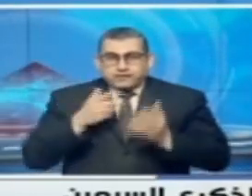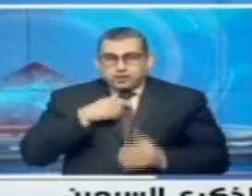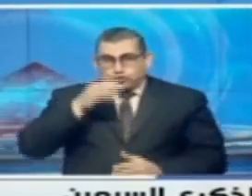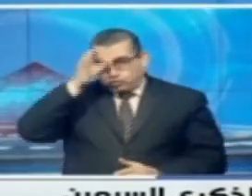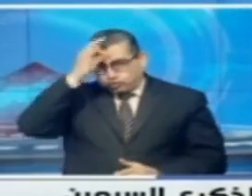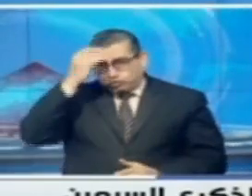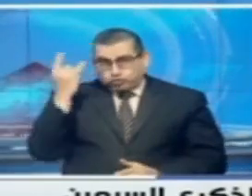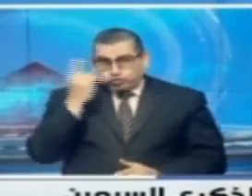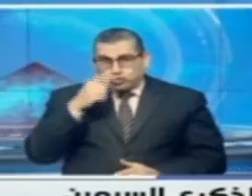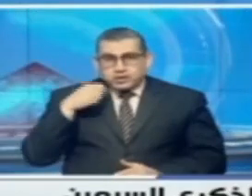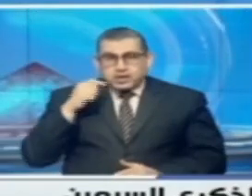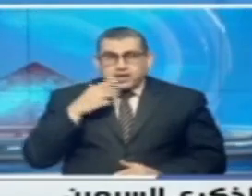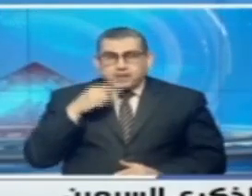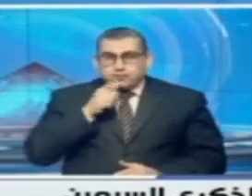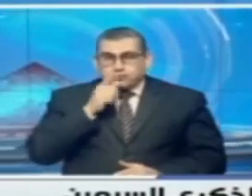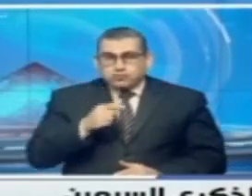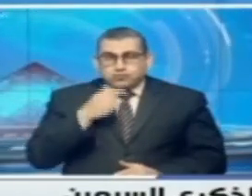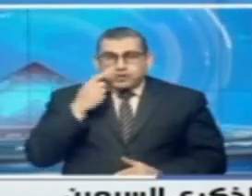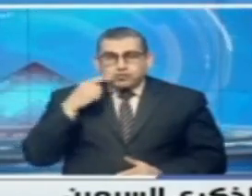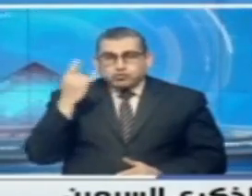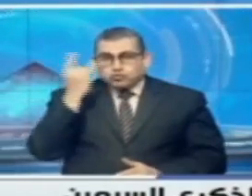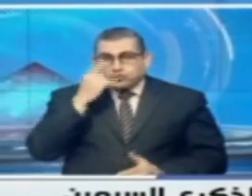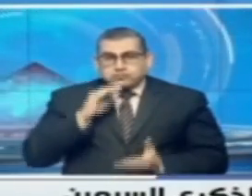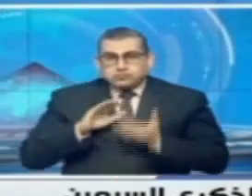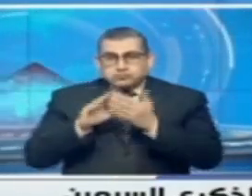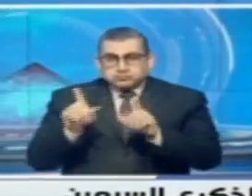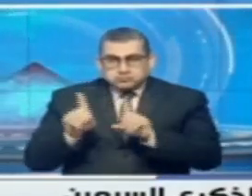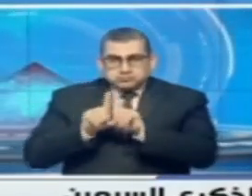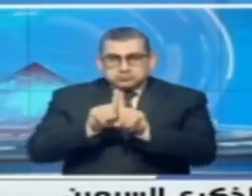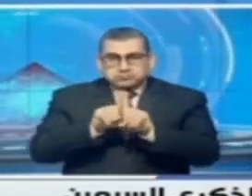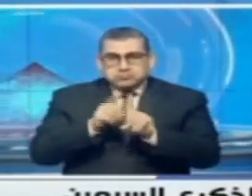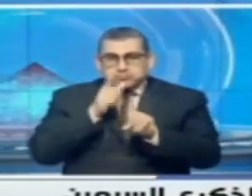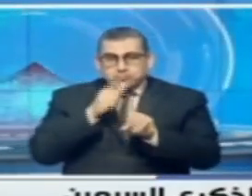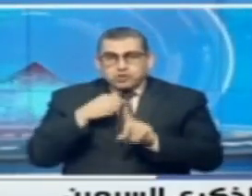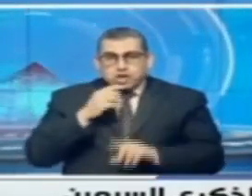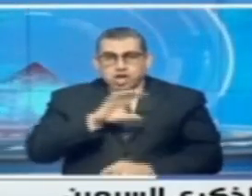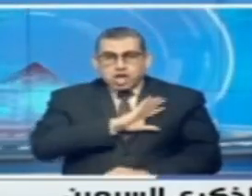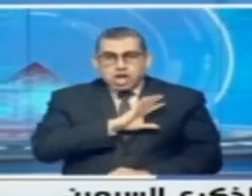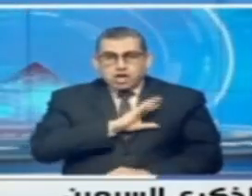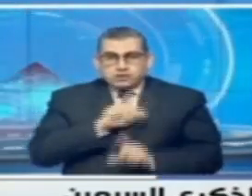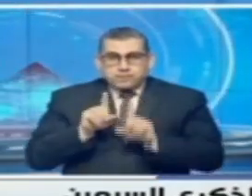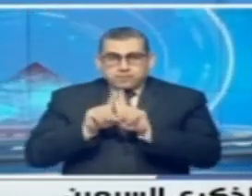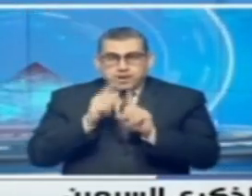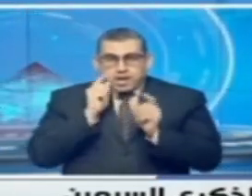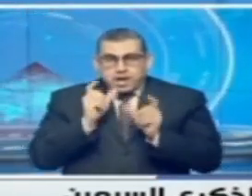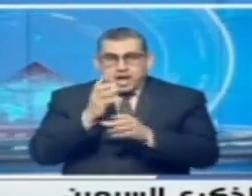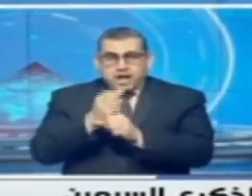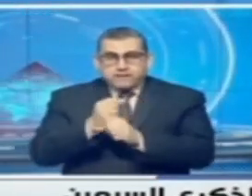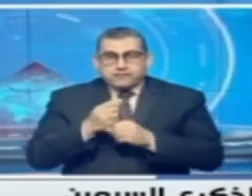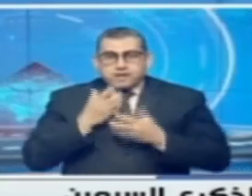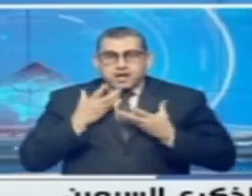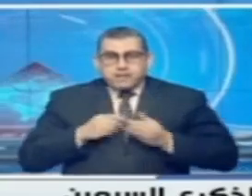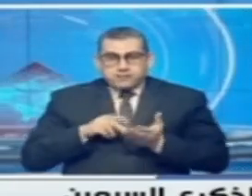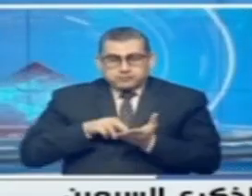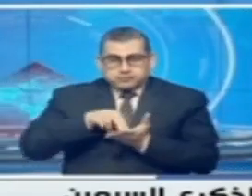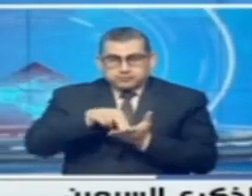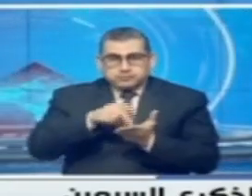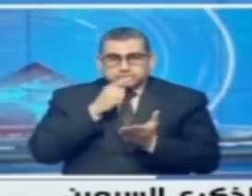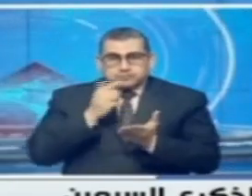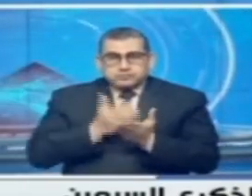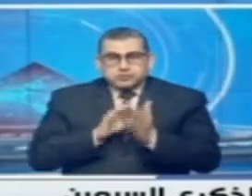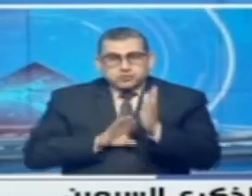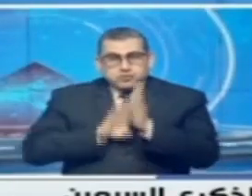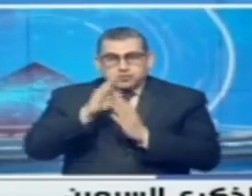أثنى الرئيس على دور جهاز الشرطة جنبا إلى جنب مع القوات المسلحة في حفظ الأمن والمضي قدما